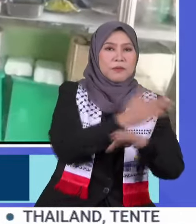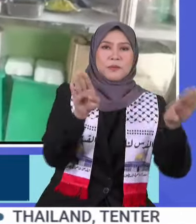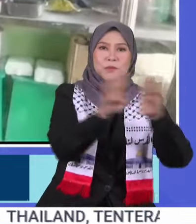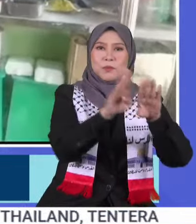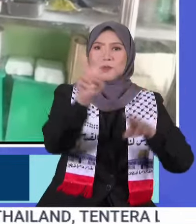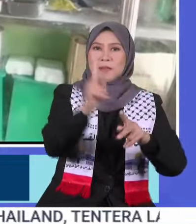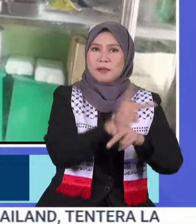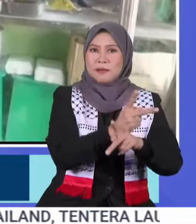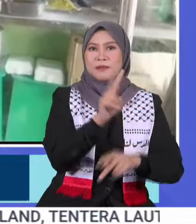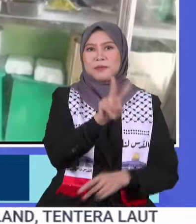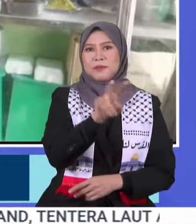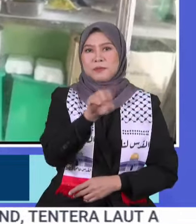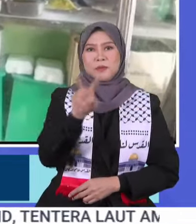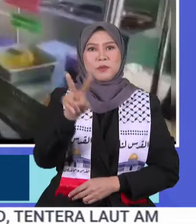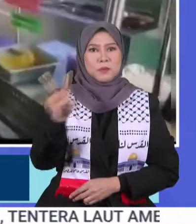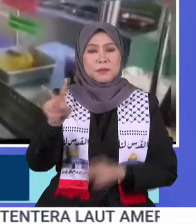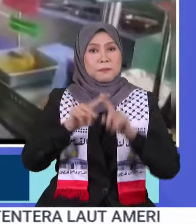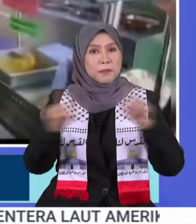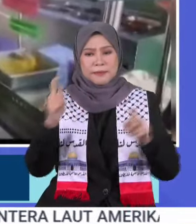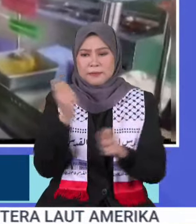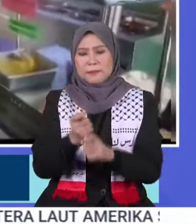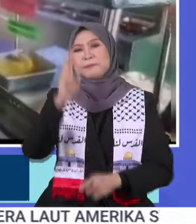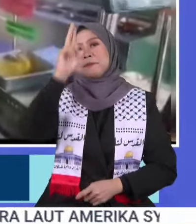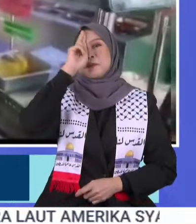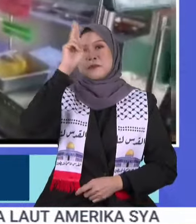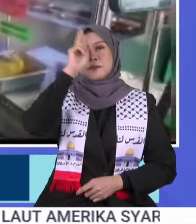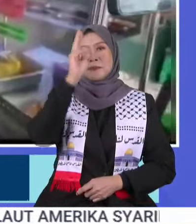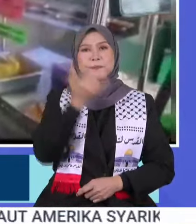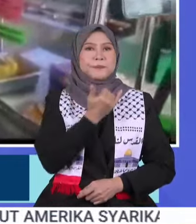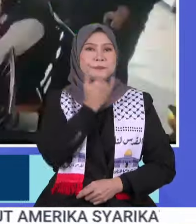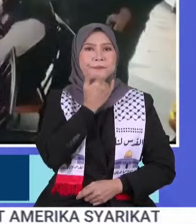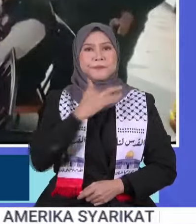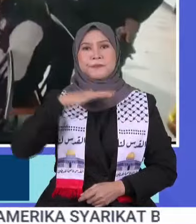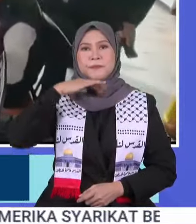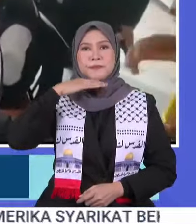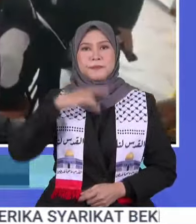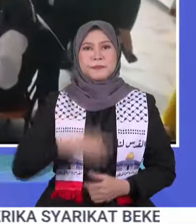kali pada 2022. Bagaimanapun tetap mengulangi kesalahan serupa.